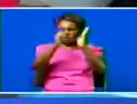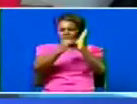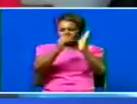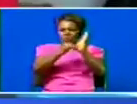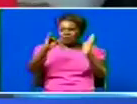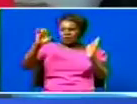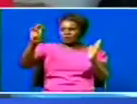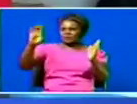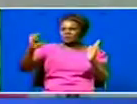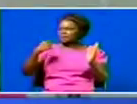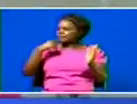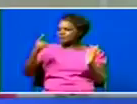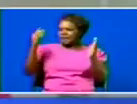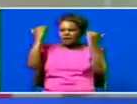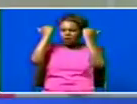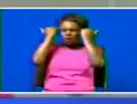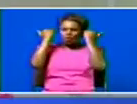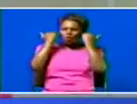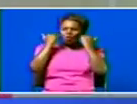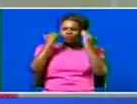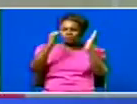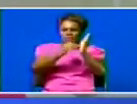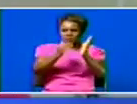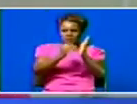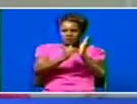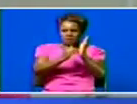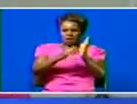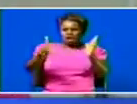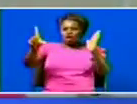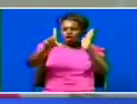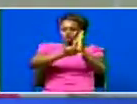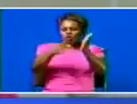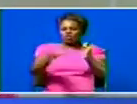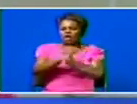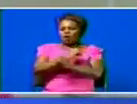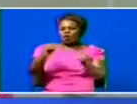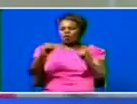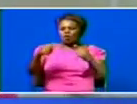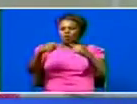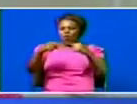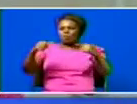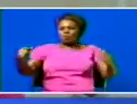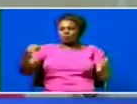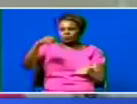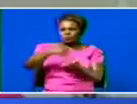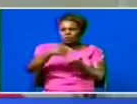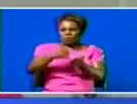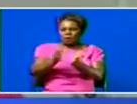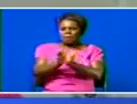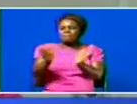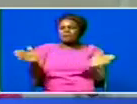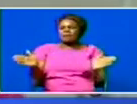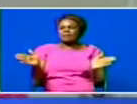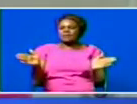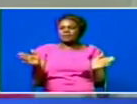Joyce Wamalwa aliarifu mahakama kuu ya Machakos kuwa hakukuwa na sheria inayopinga kuhusishwa kwa maafisa wa umma